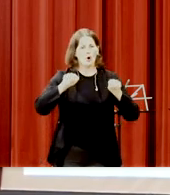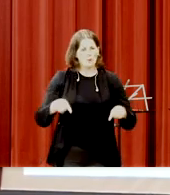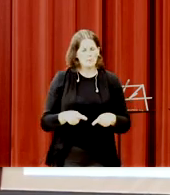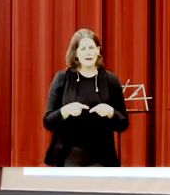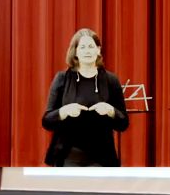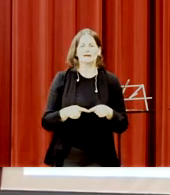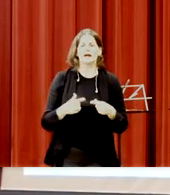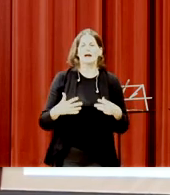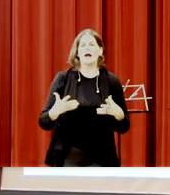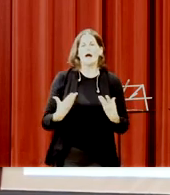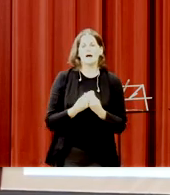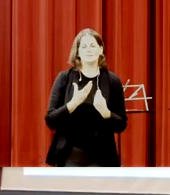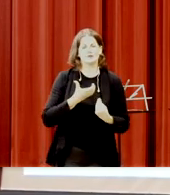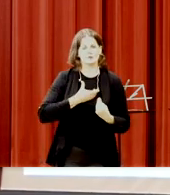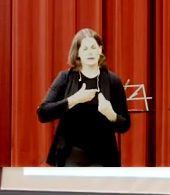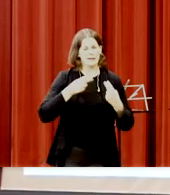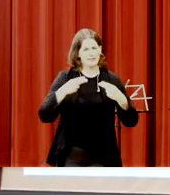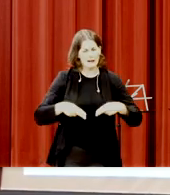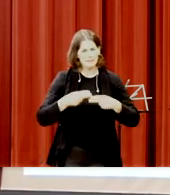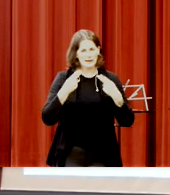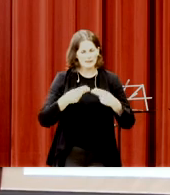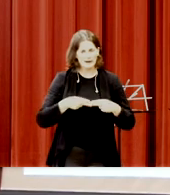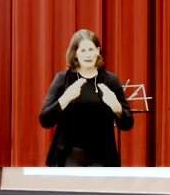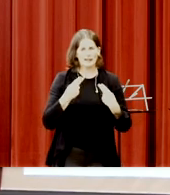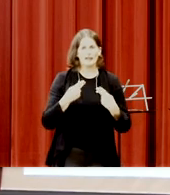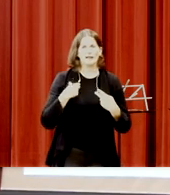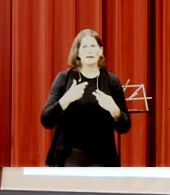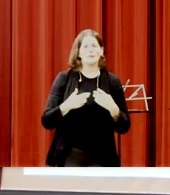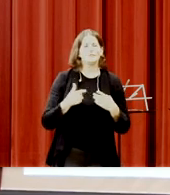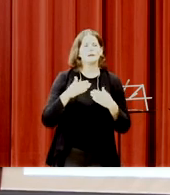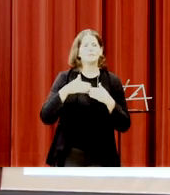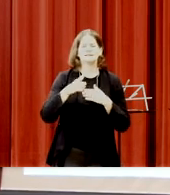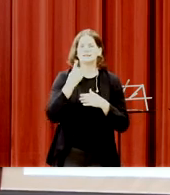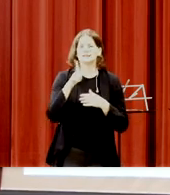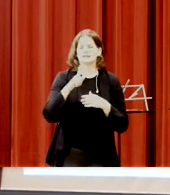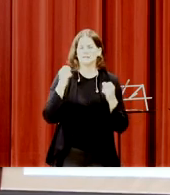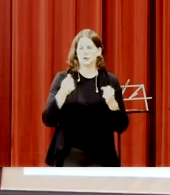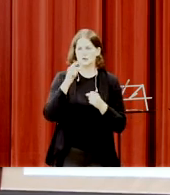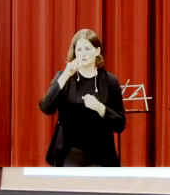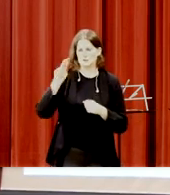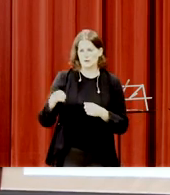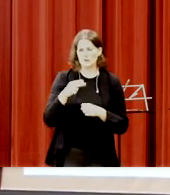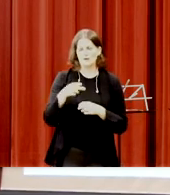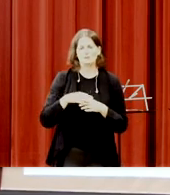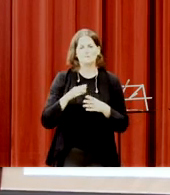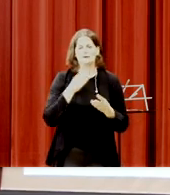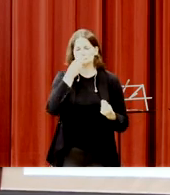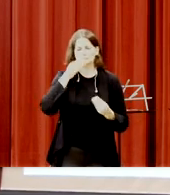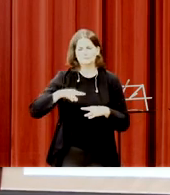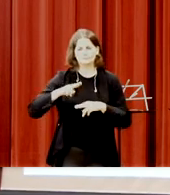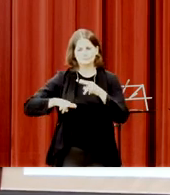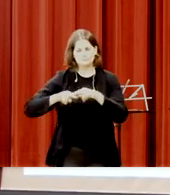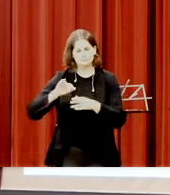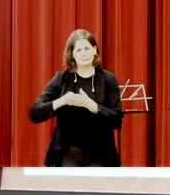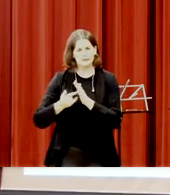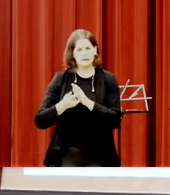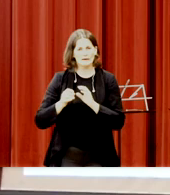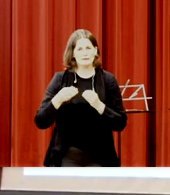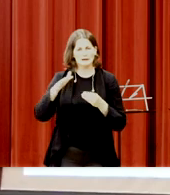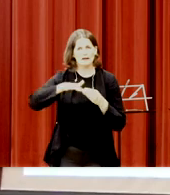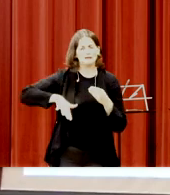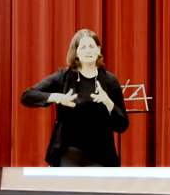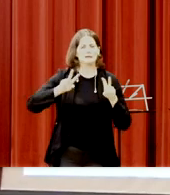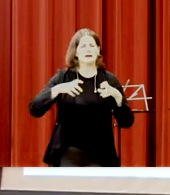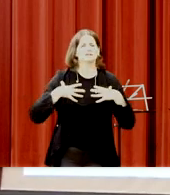d'infraestructura en simulació en l'àmbit de la salut, sinó també per arranjar els espais de la seu. També